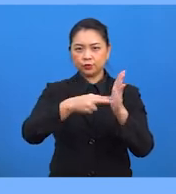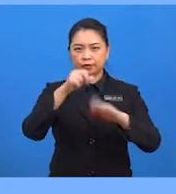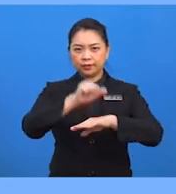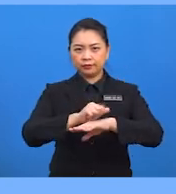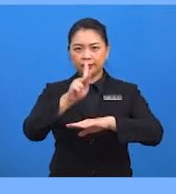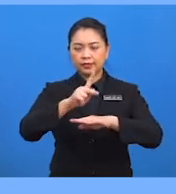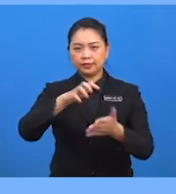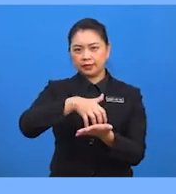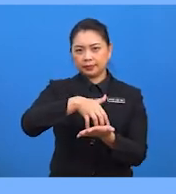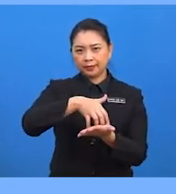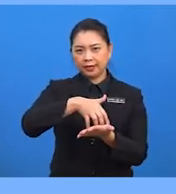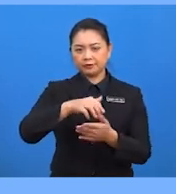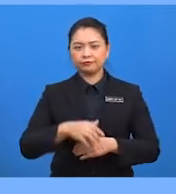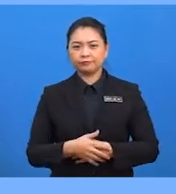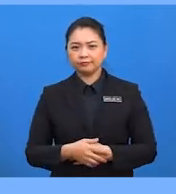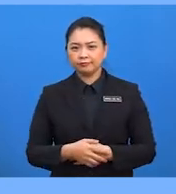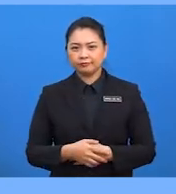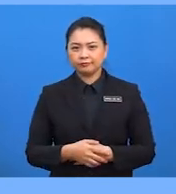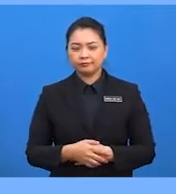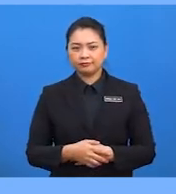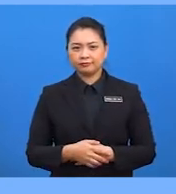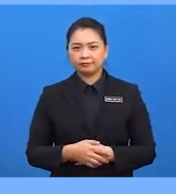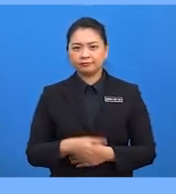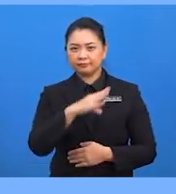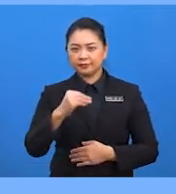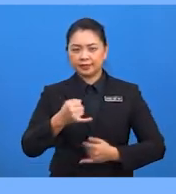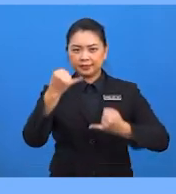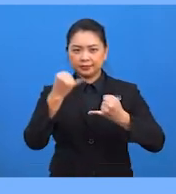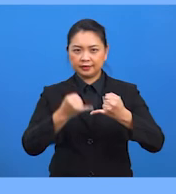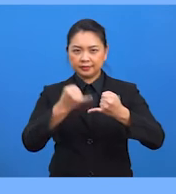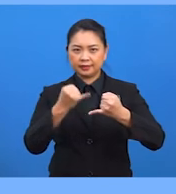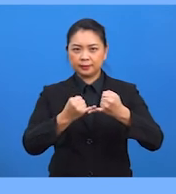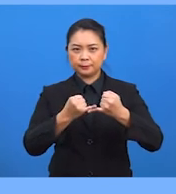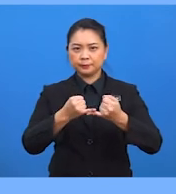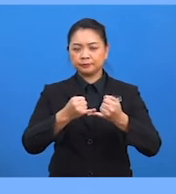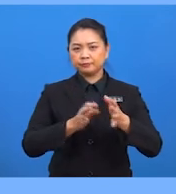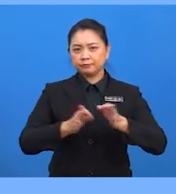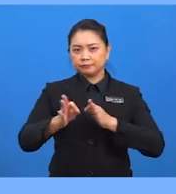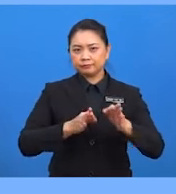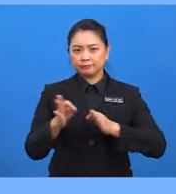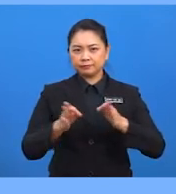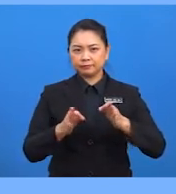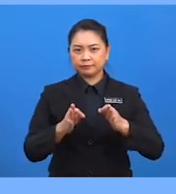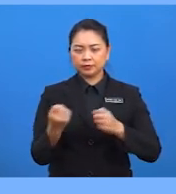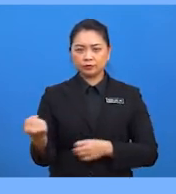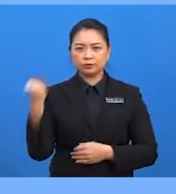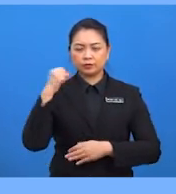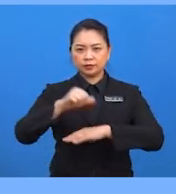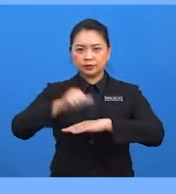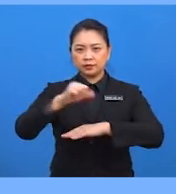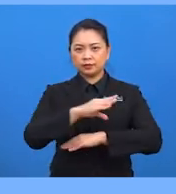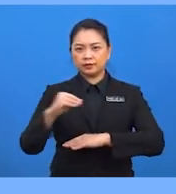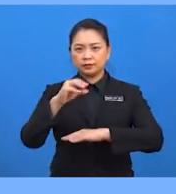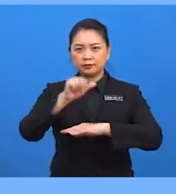menyatakan maksud alkali lemah. Dan yang kelima, menerangkan